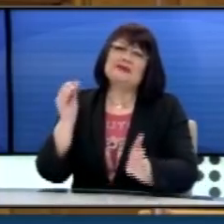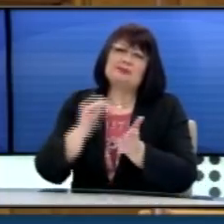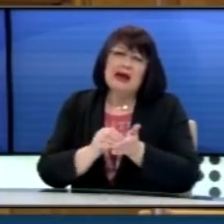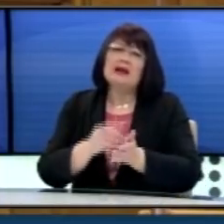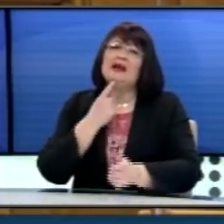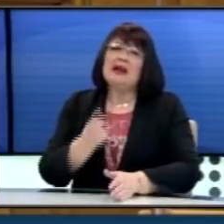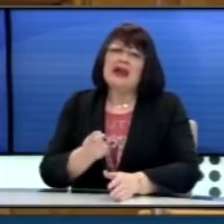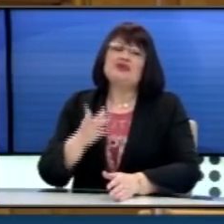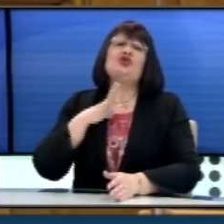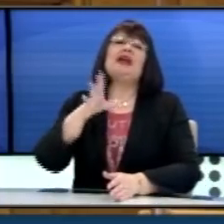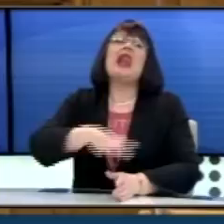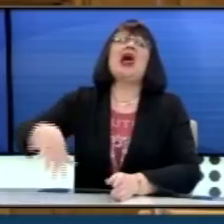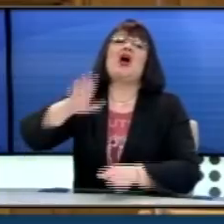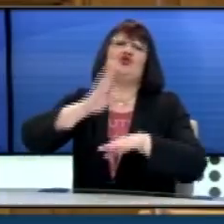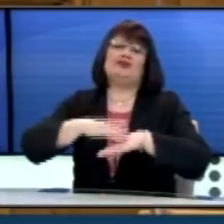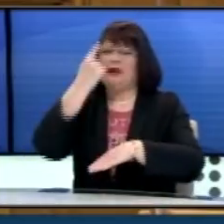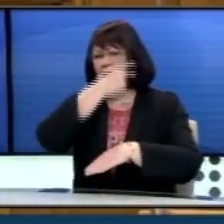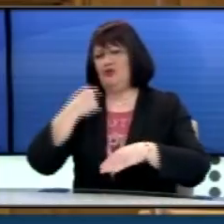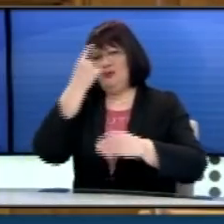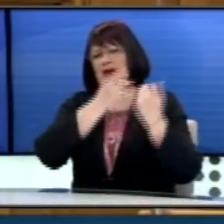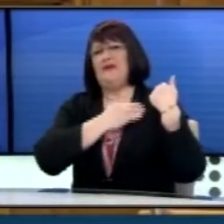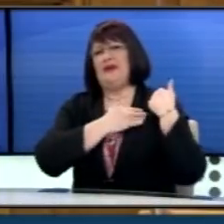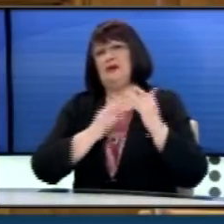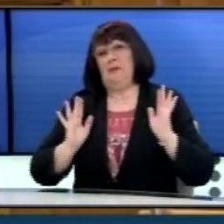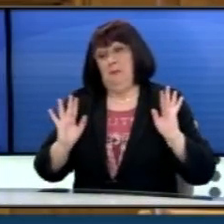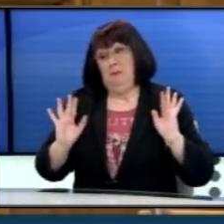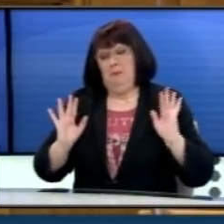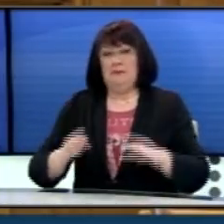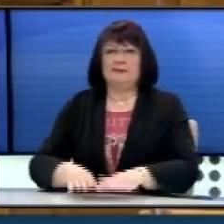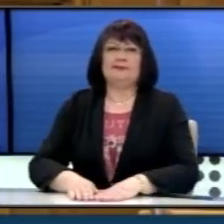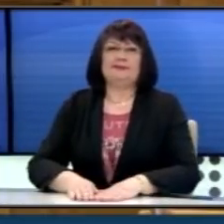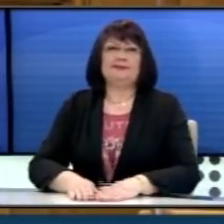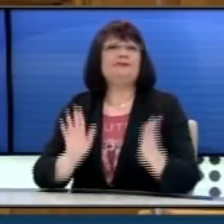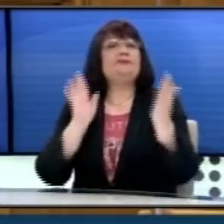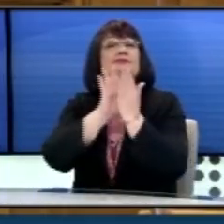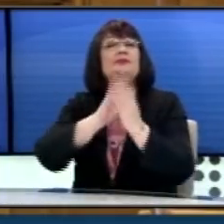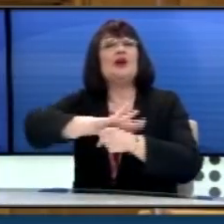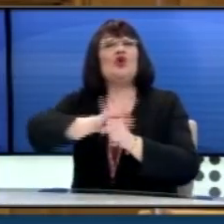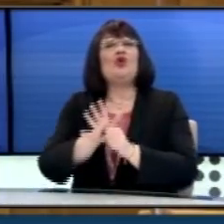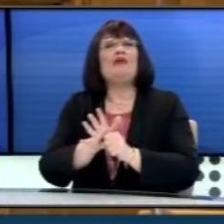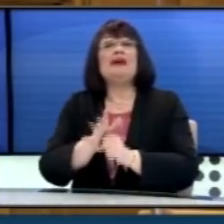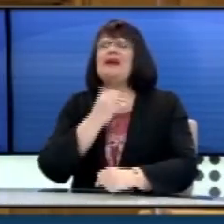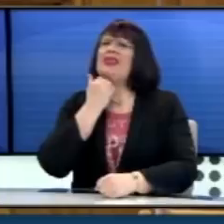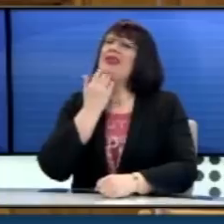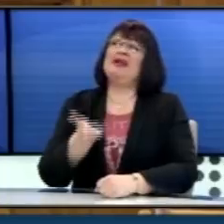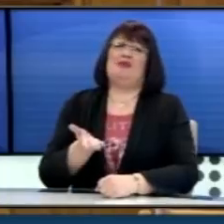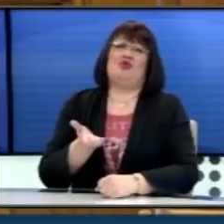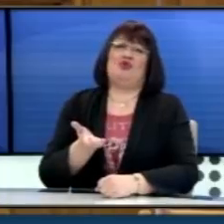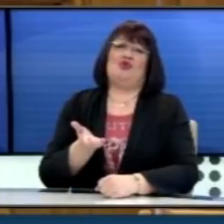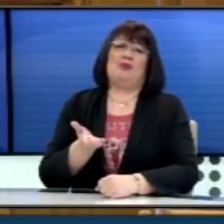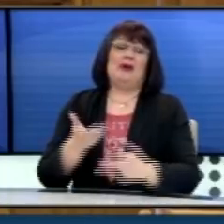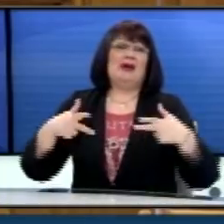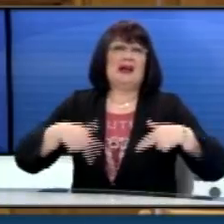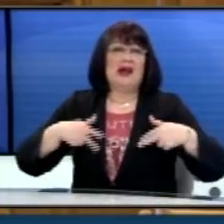τον μπαλάκι στο λαό, στην ατομική ευθύνη. Η αντιμετώπιση όμως της πανδημίας δεν μπορεί να γίνει χωρίς